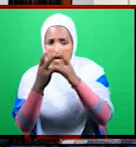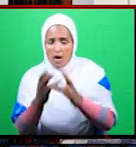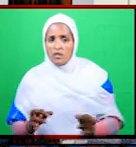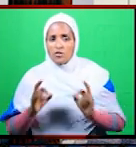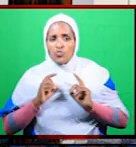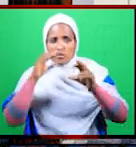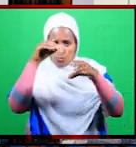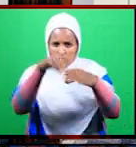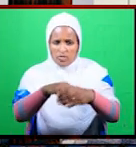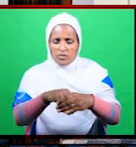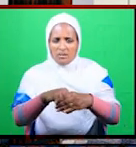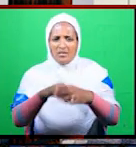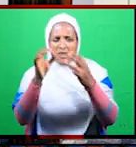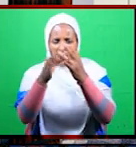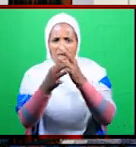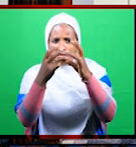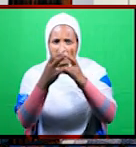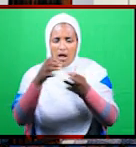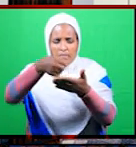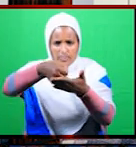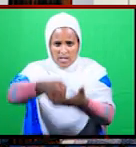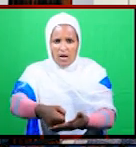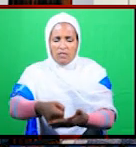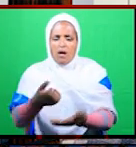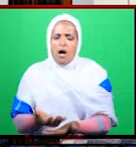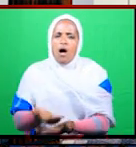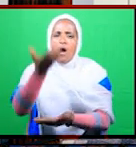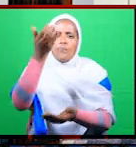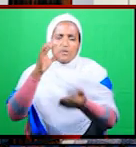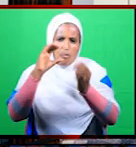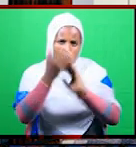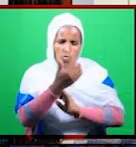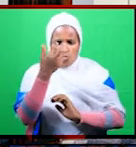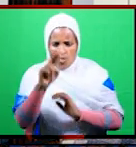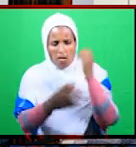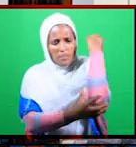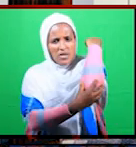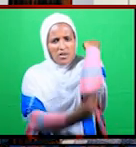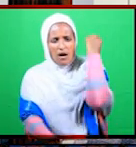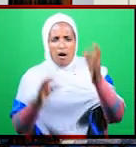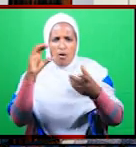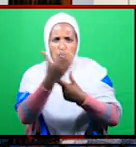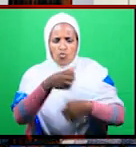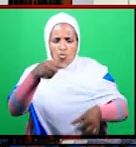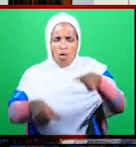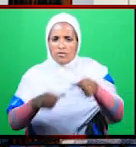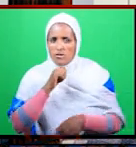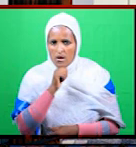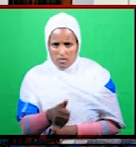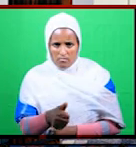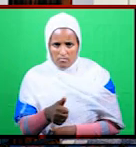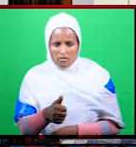በትዳር ህይወት ውስጥ ለትዳር መጽናት ሀብታም መሆን ወይም ድሃ መሆን ዋስትና